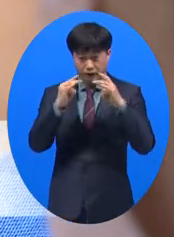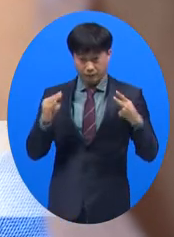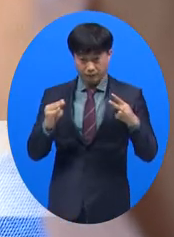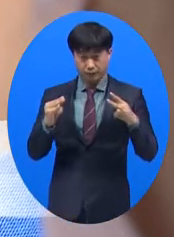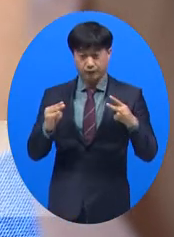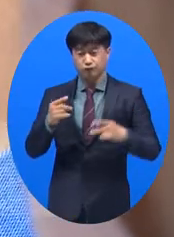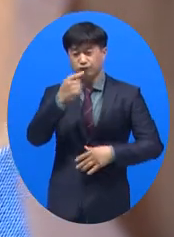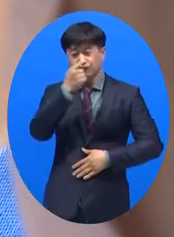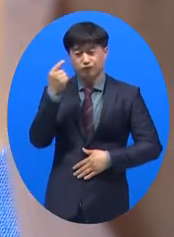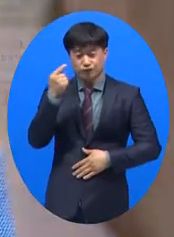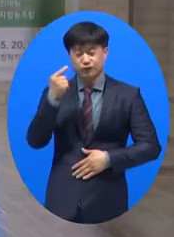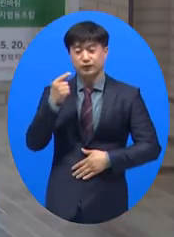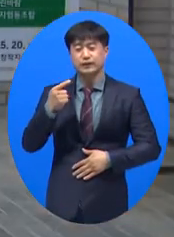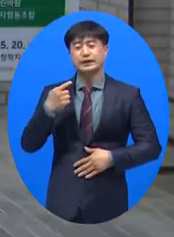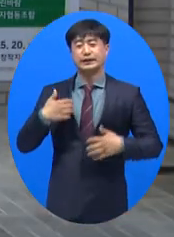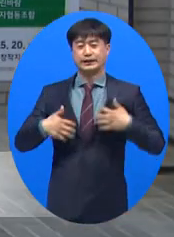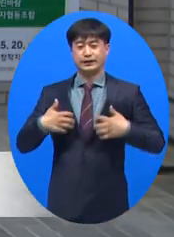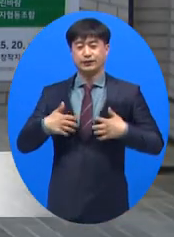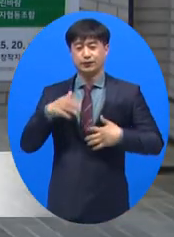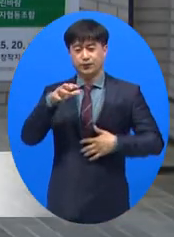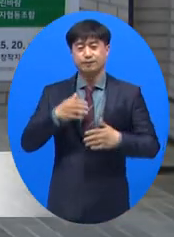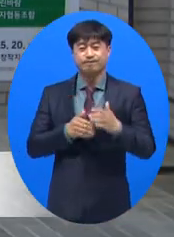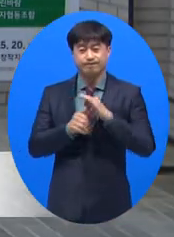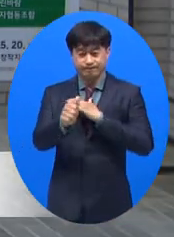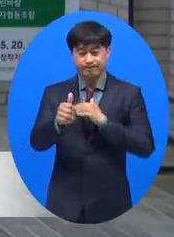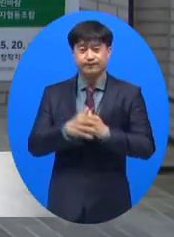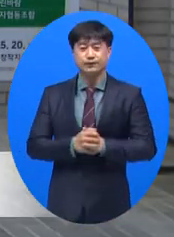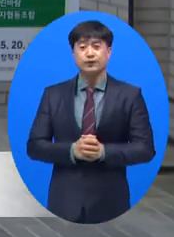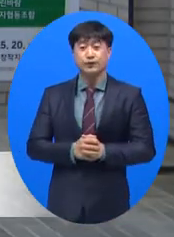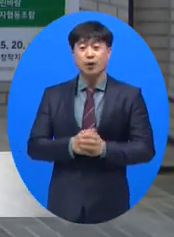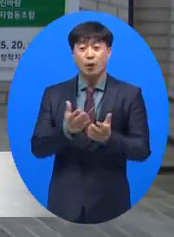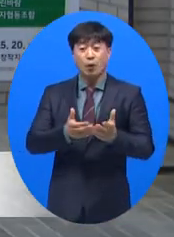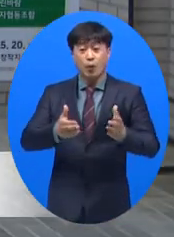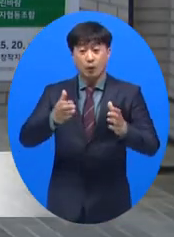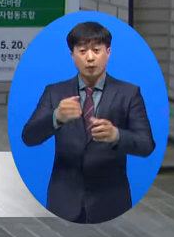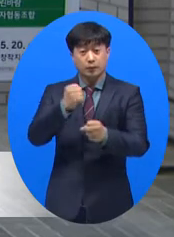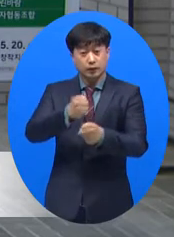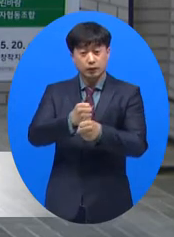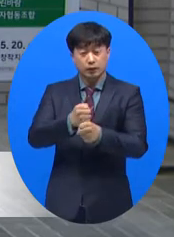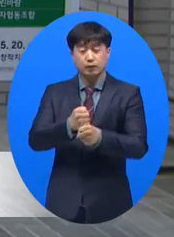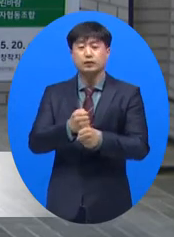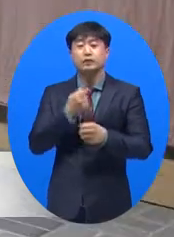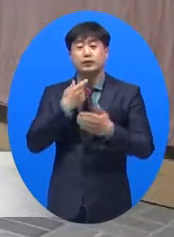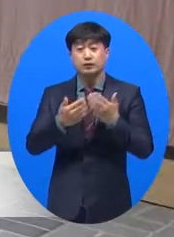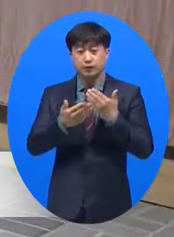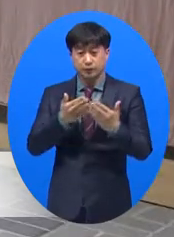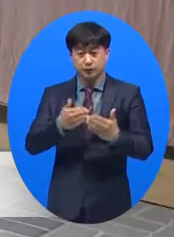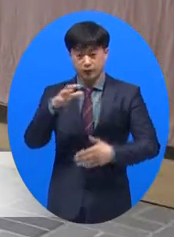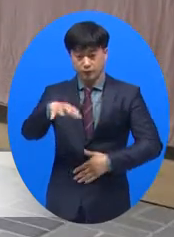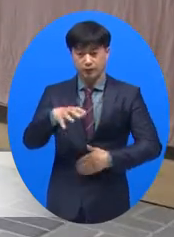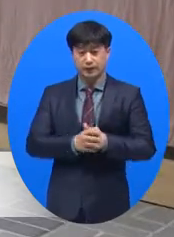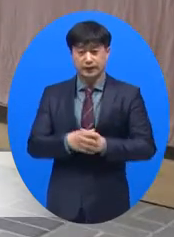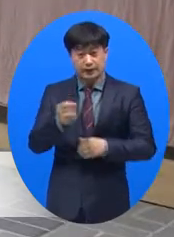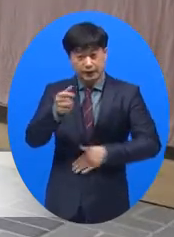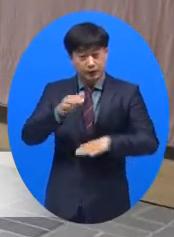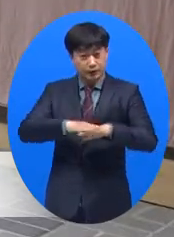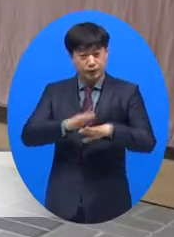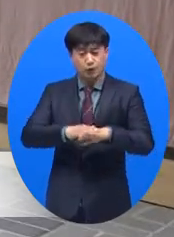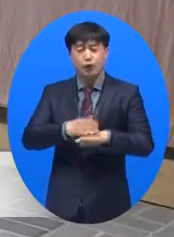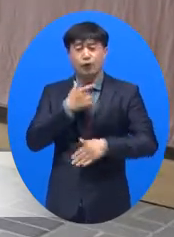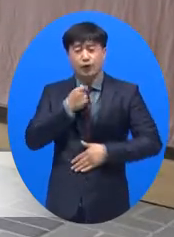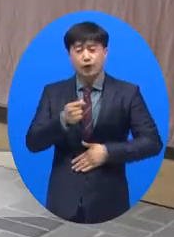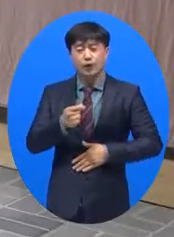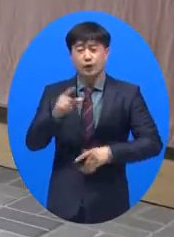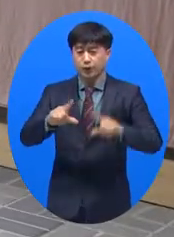떠나보시죠 공예품을 직접 만들고 꾸며볼 수 있는 체험부스 고사리 손으로 원하는 모양과